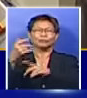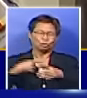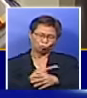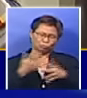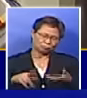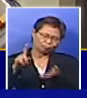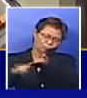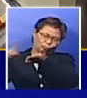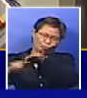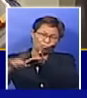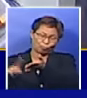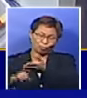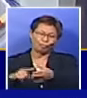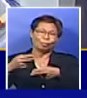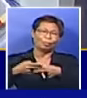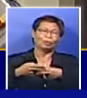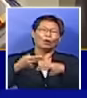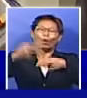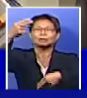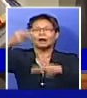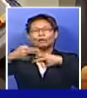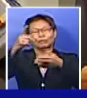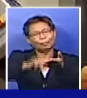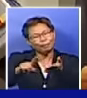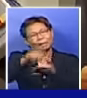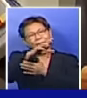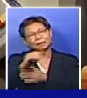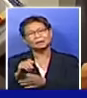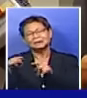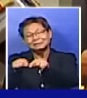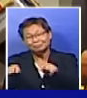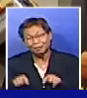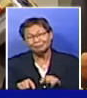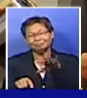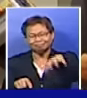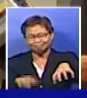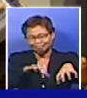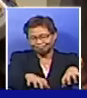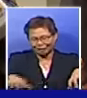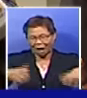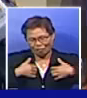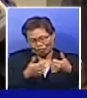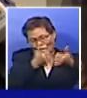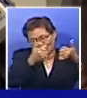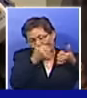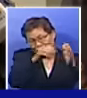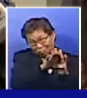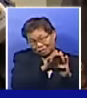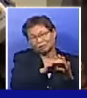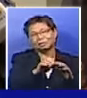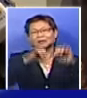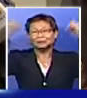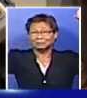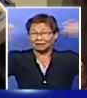pemeriksaan di permis-permis penginapan dan juga di venu-ven yang diadakanas contohnya stadium